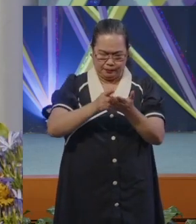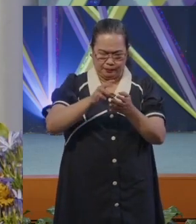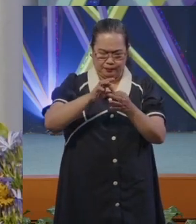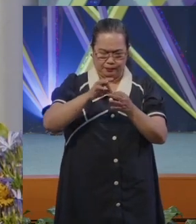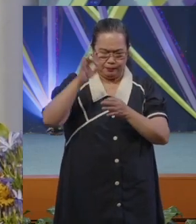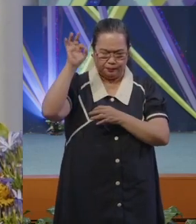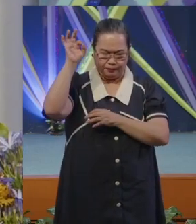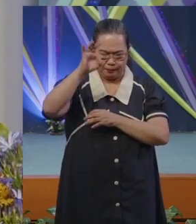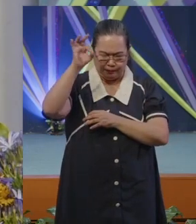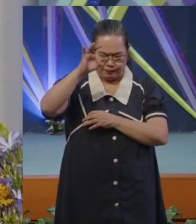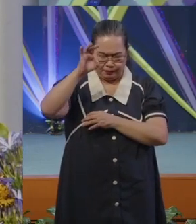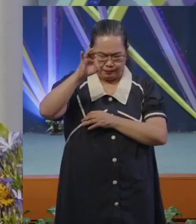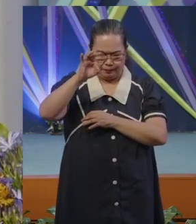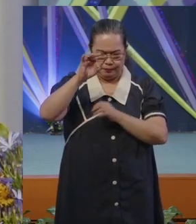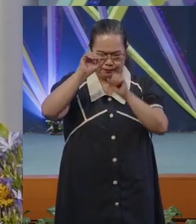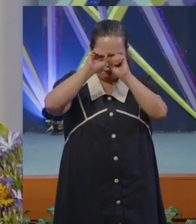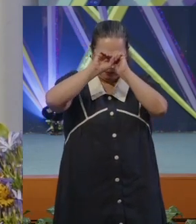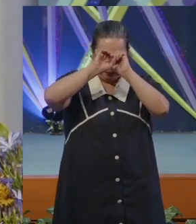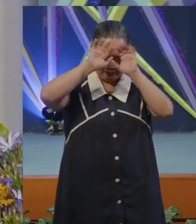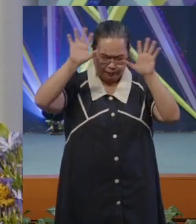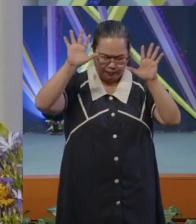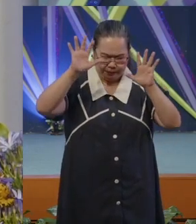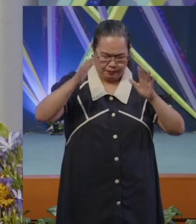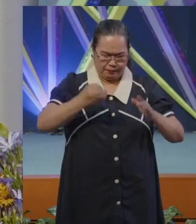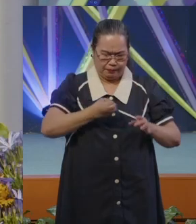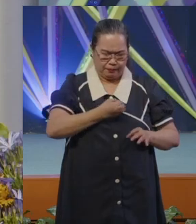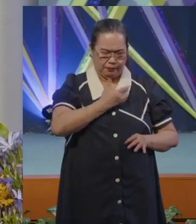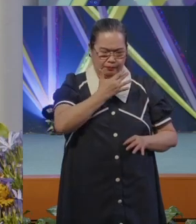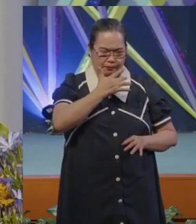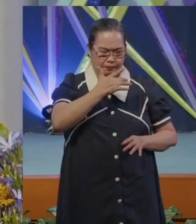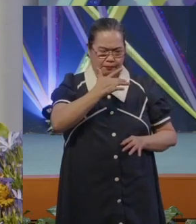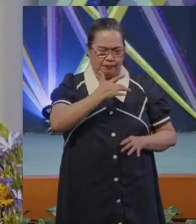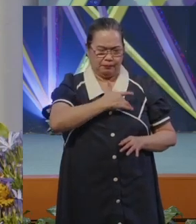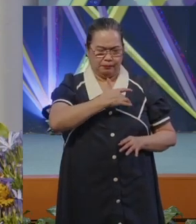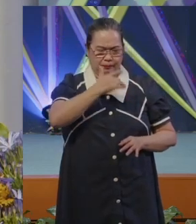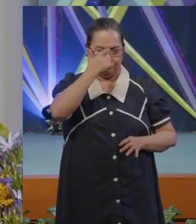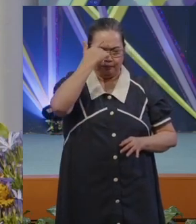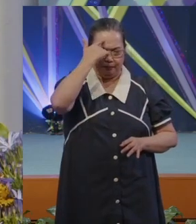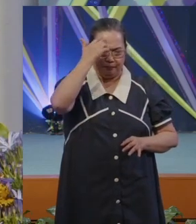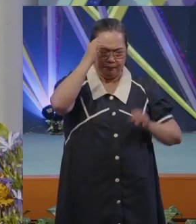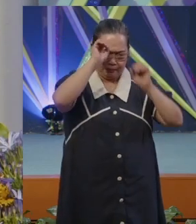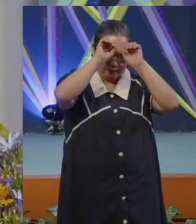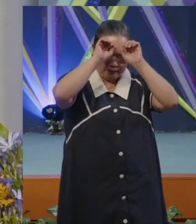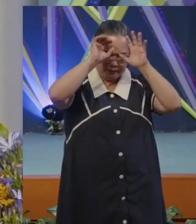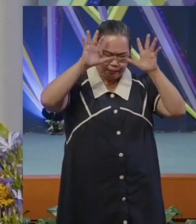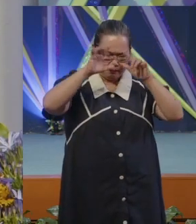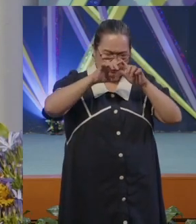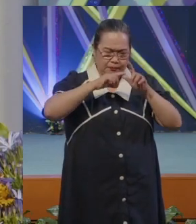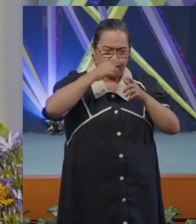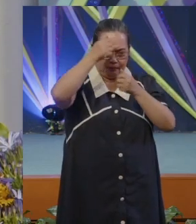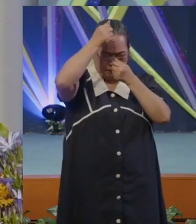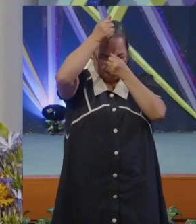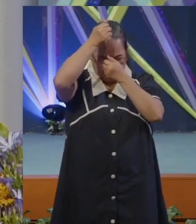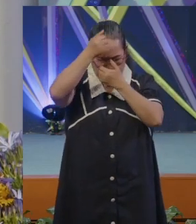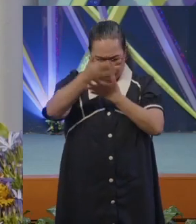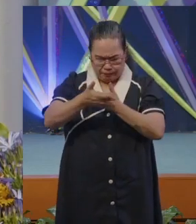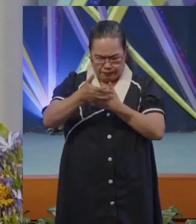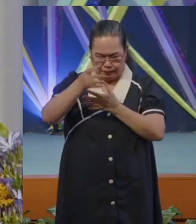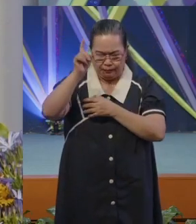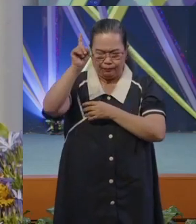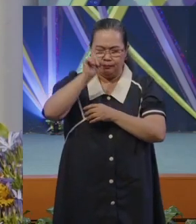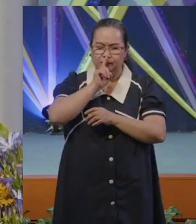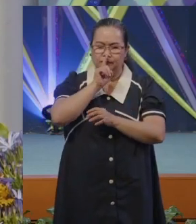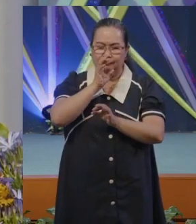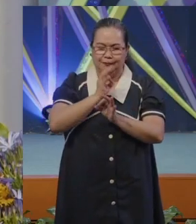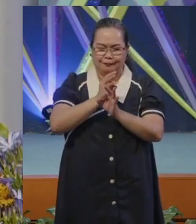ay maging malinaw sa amin, pumukaw sa aming kaisipan, at udyokin kami, Panginoon, na sumunod ng may katapatan